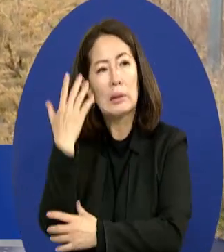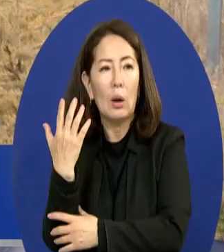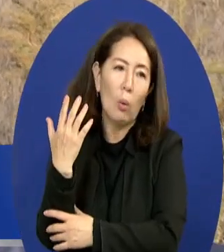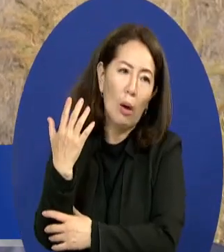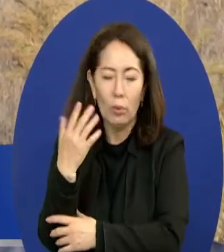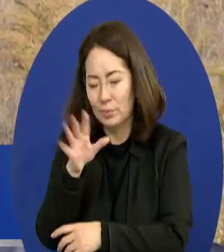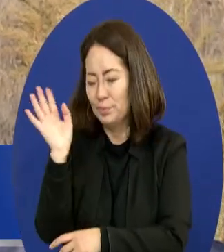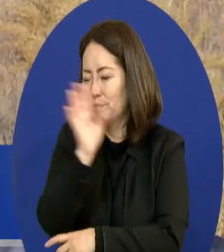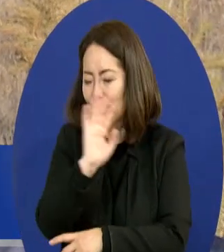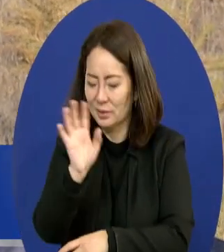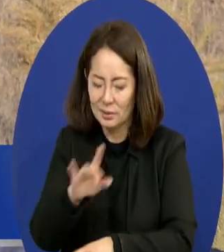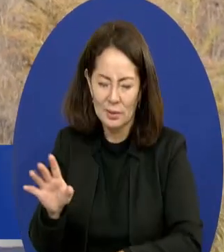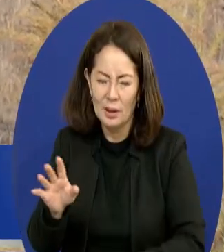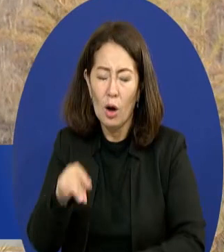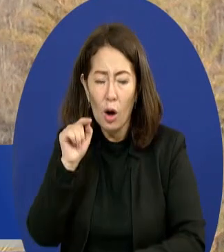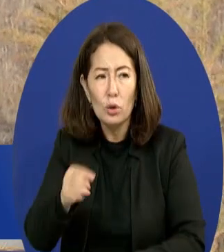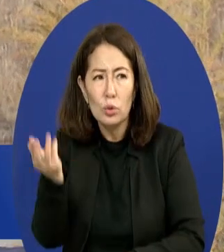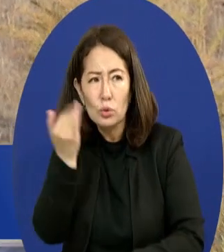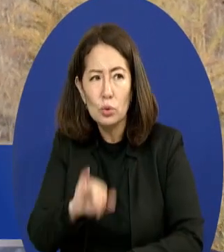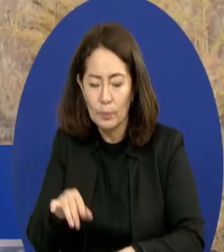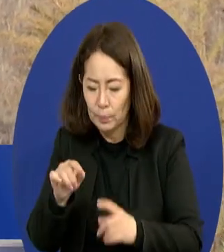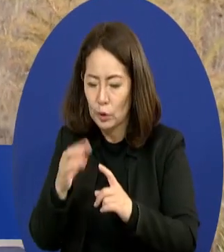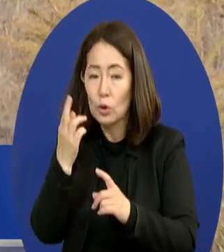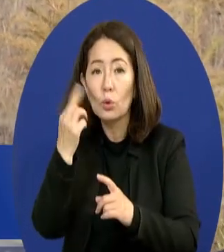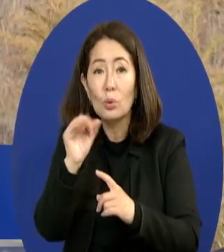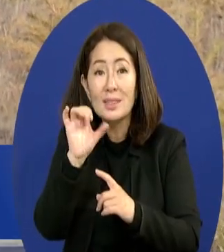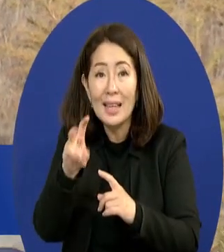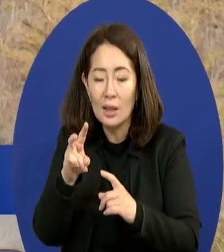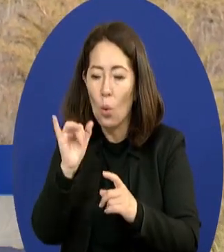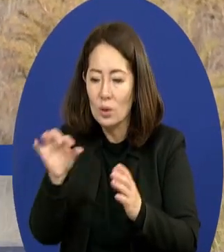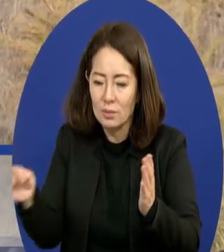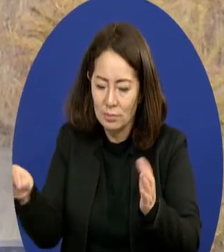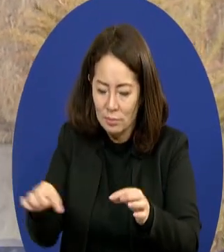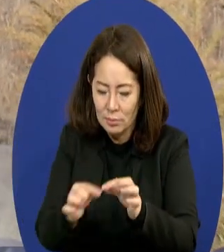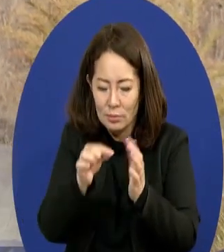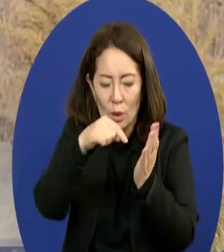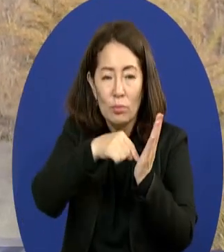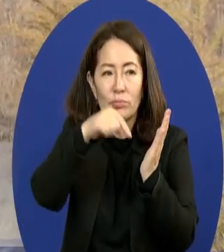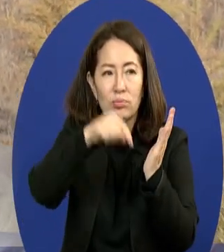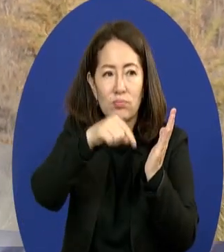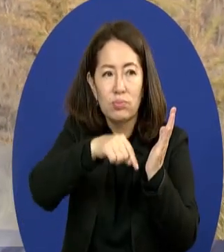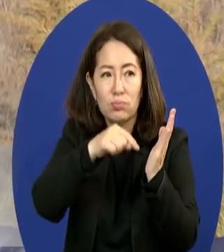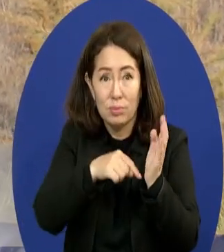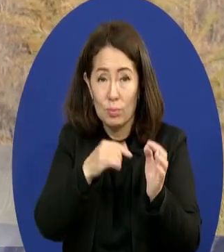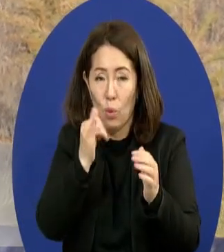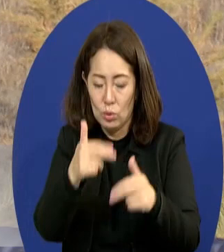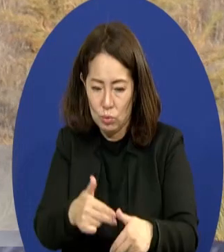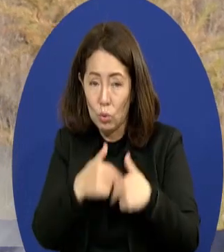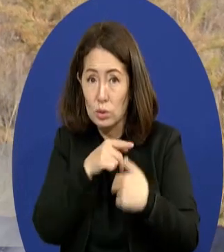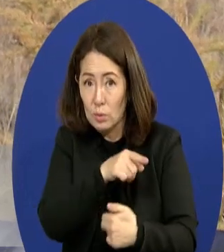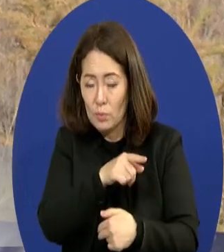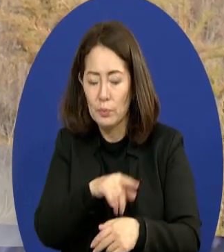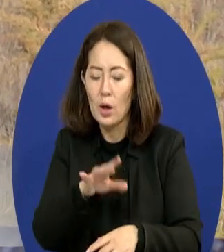тэнэглэл байхгүй тий. Бид нэ энэ туслын усны услагааны систем гэдгийг хийсэн байгаа маз энэ тий. Тэгээд яг одоо бол бид нэр